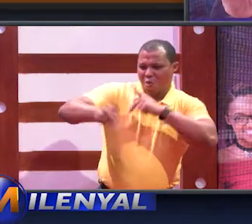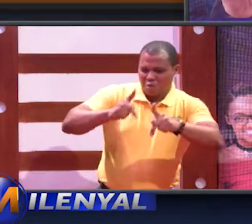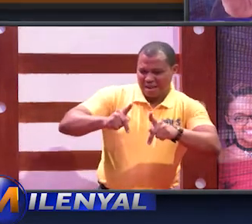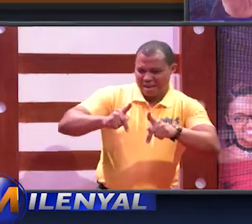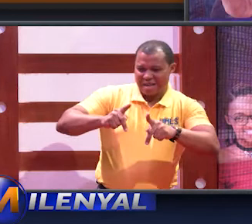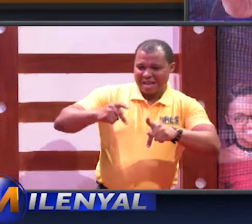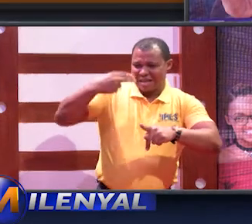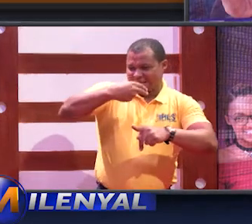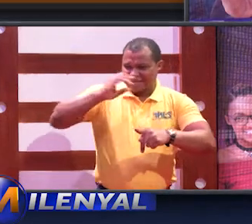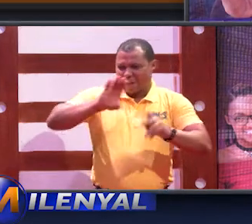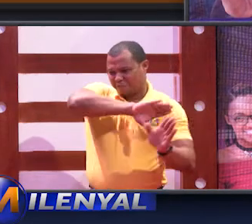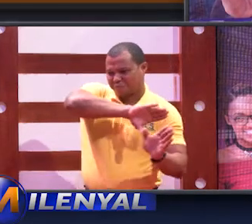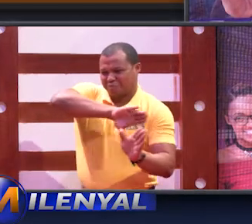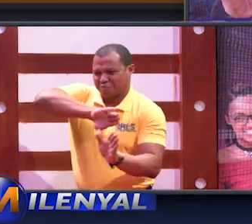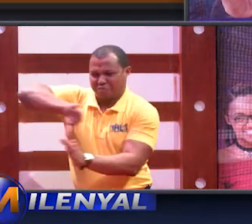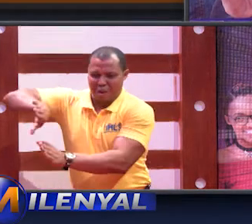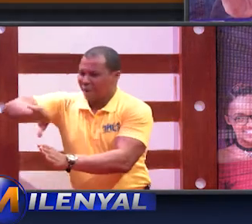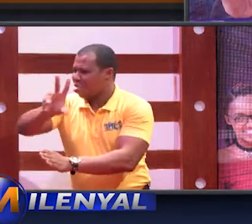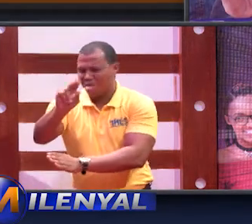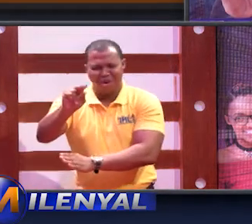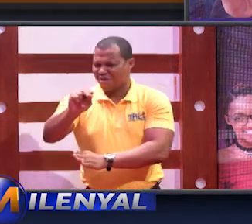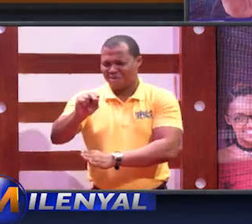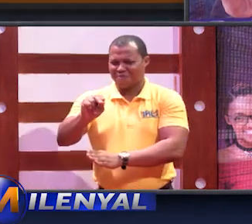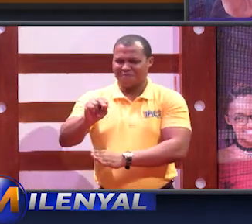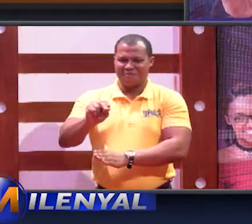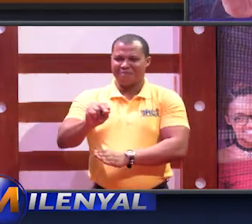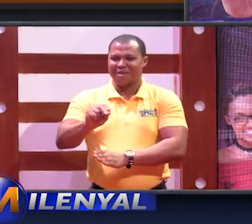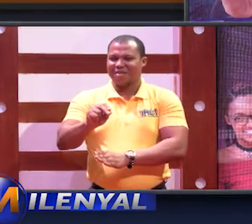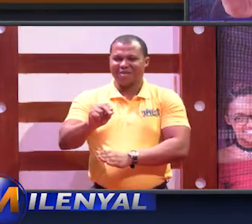ça, ils sont gens qui ont été comme dit